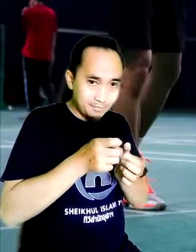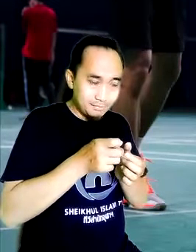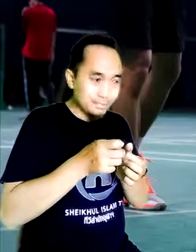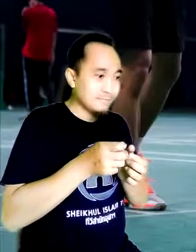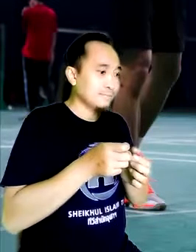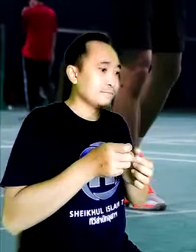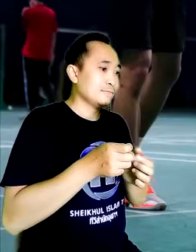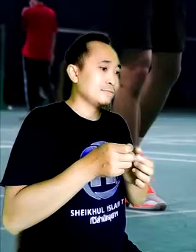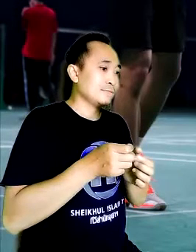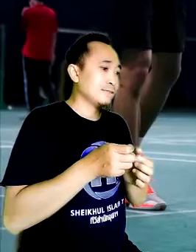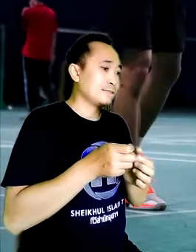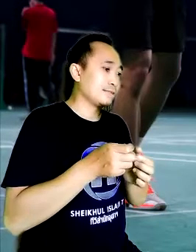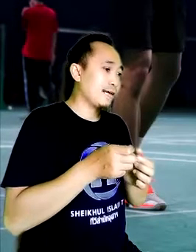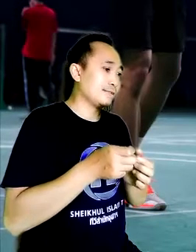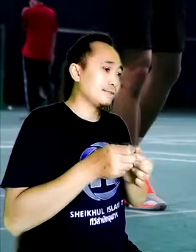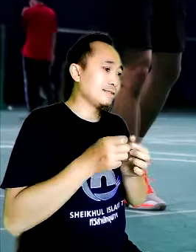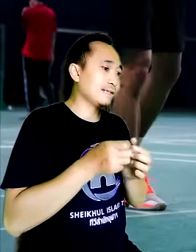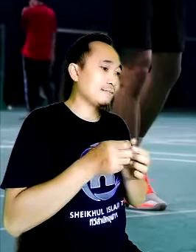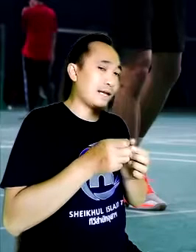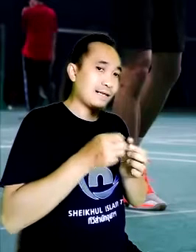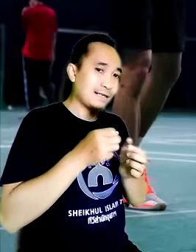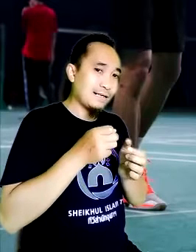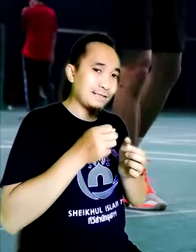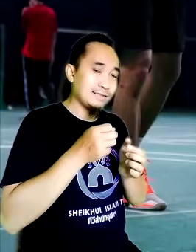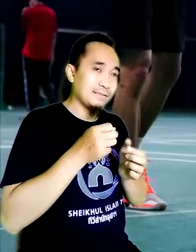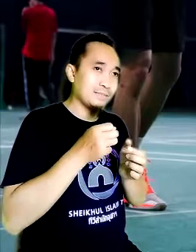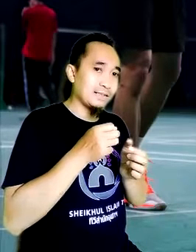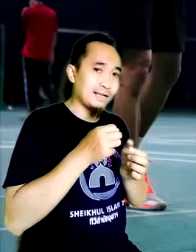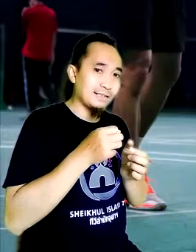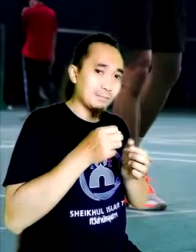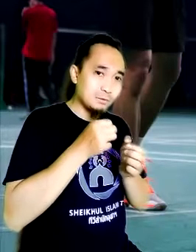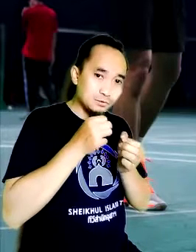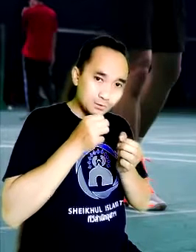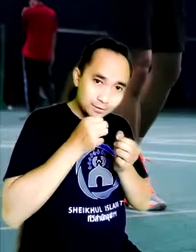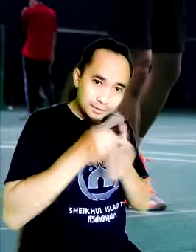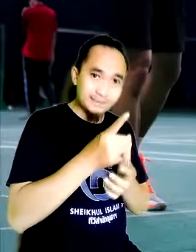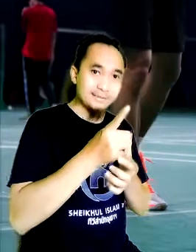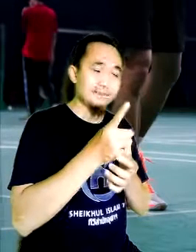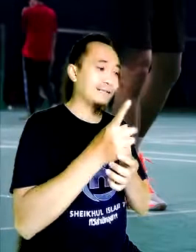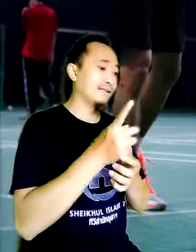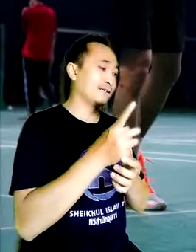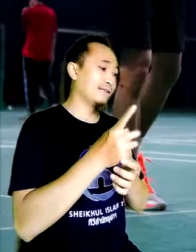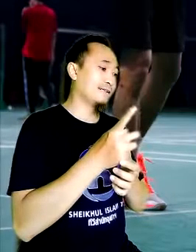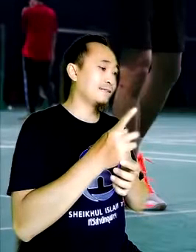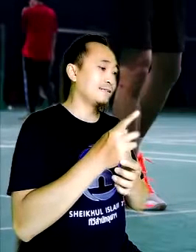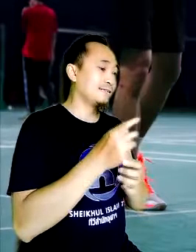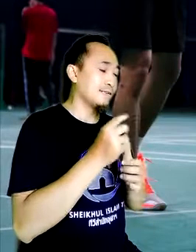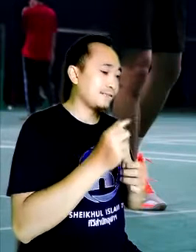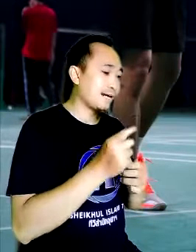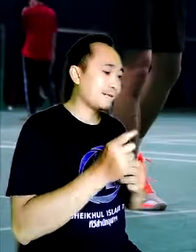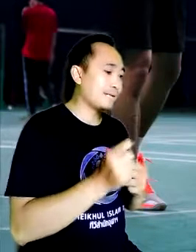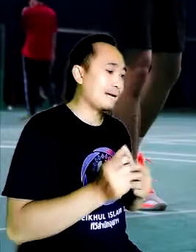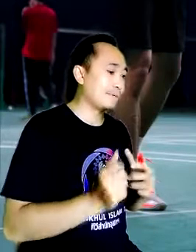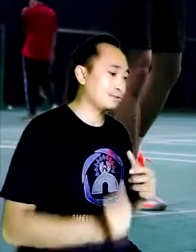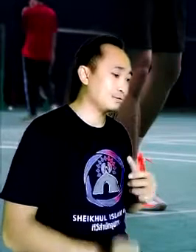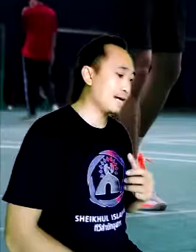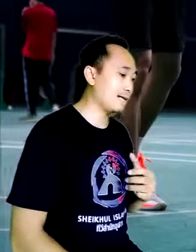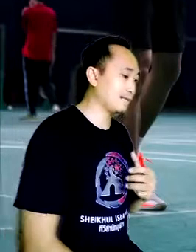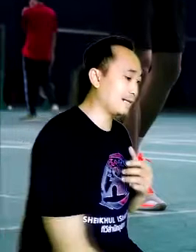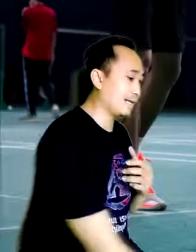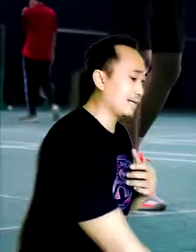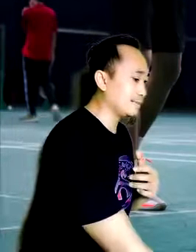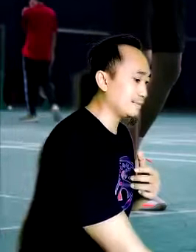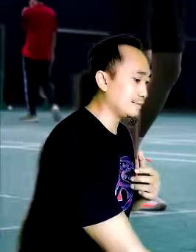diam. Setelah disentil, maka kelereng ini bergerak dan meluncur. Dan dia akan menabrak